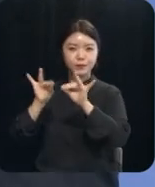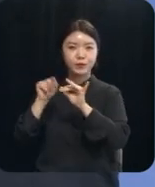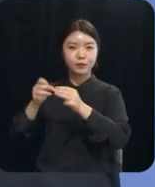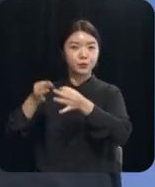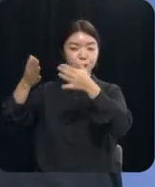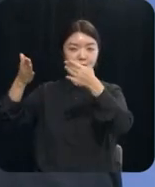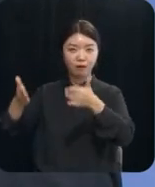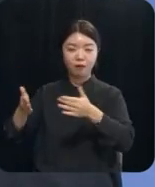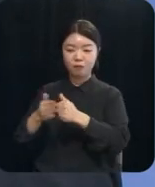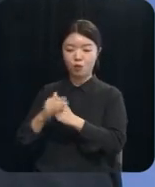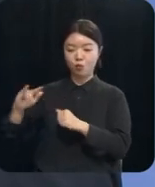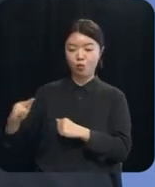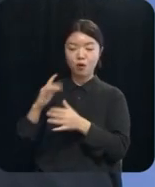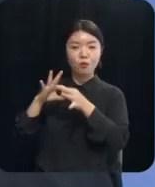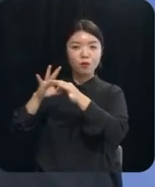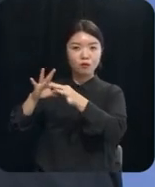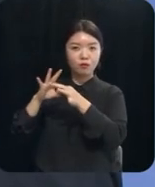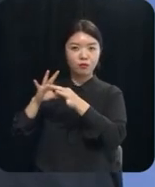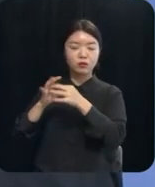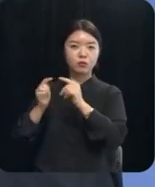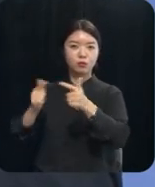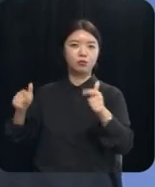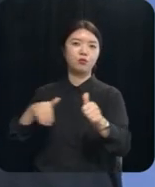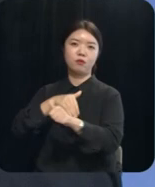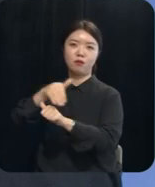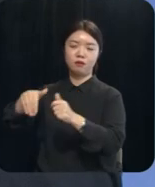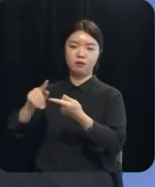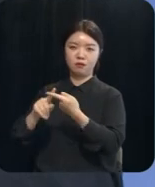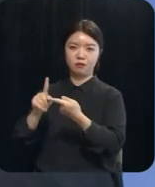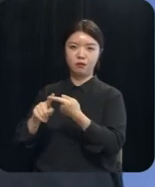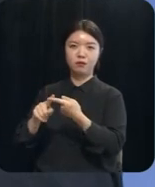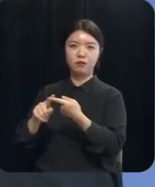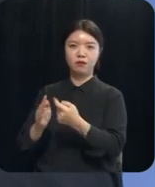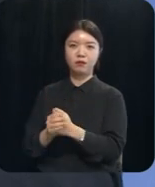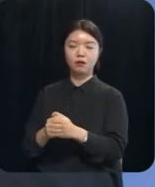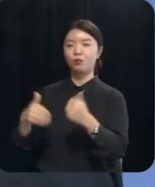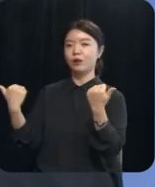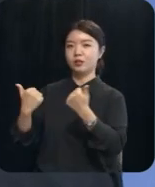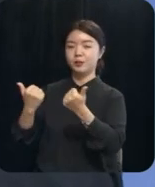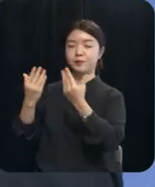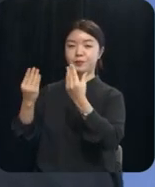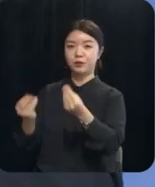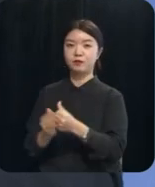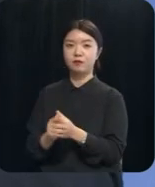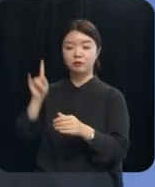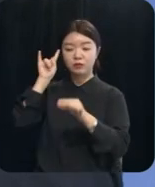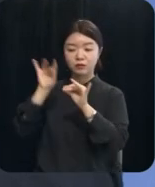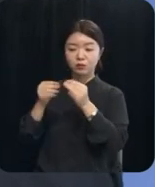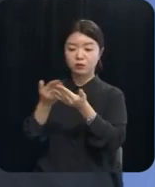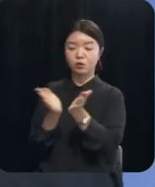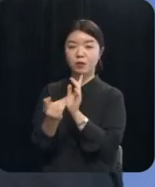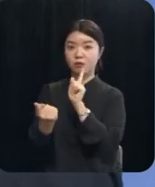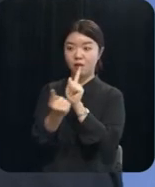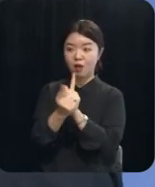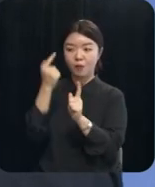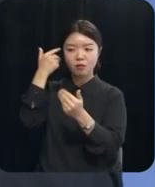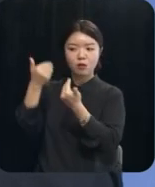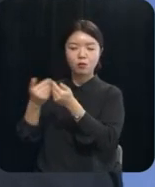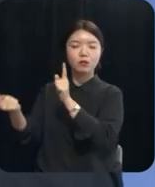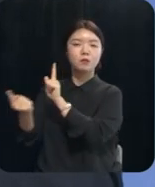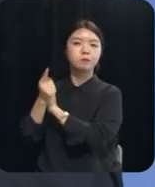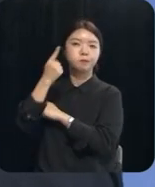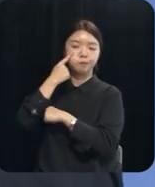그동안 공항과 관련되어진 여러 현안들에 대해서 논의해 왔습니다. 찬성단체도 만나고 반대단체도